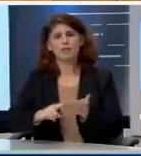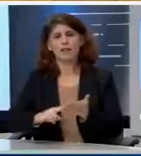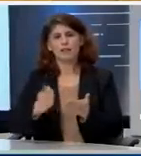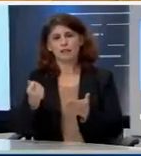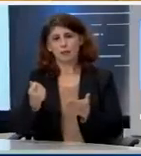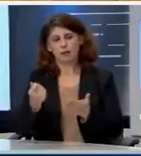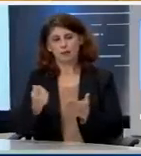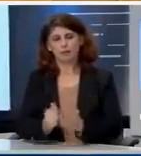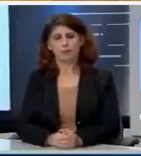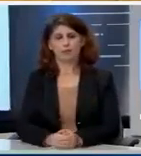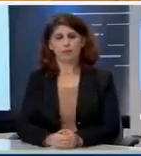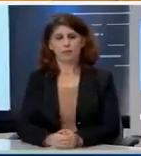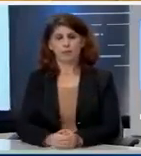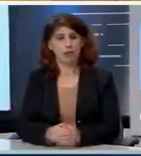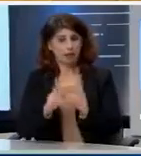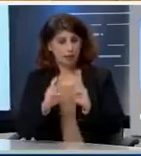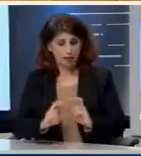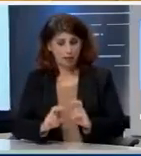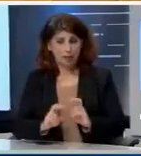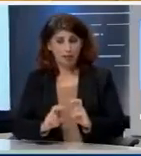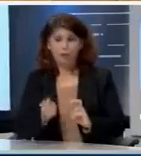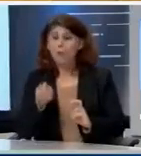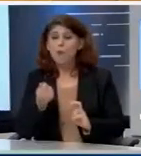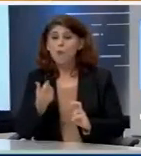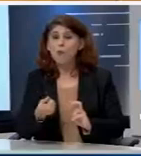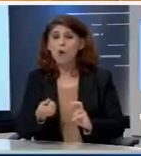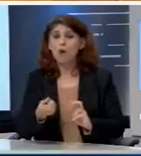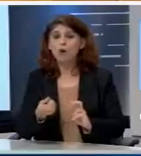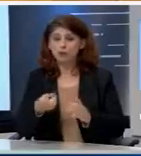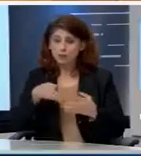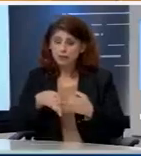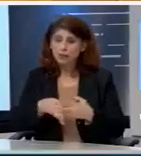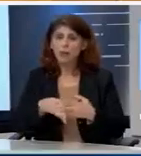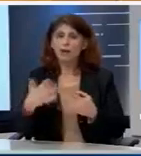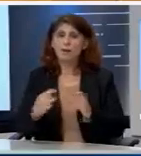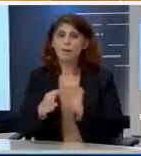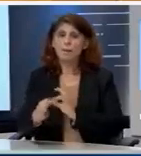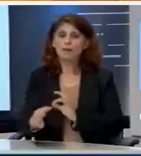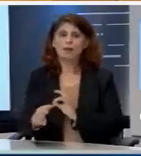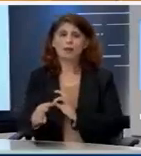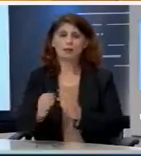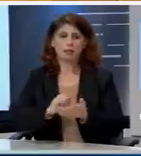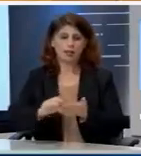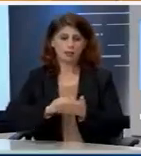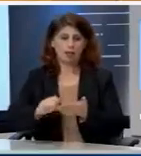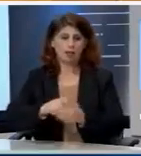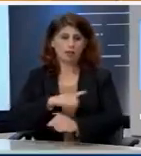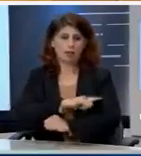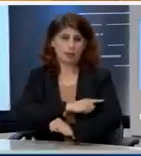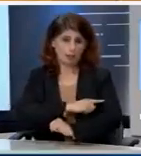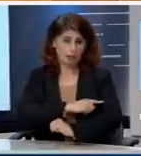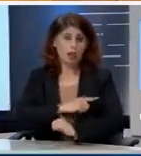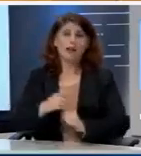τιμή. Για να ελεγχθεί ο όγκος των συνταγών, ελήφθησαν κατά τη θητεία μου μέτρα για τη συνταγογράφηση. Το